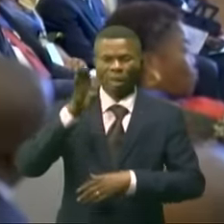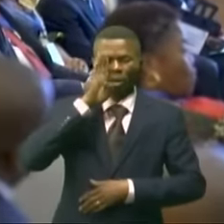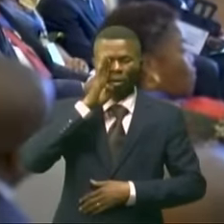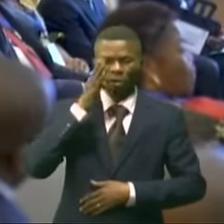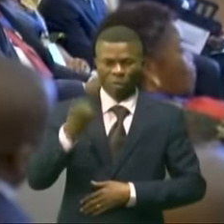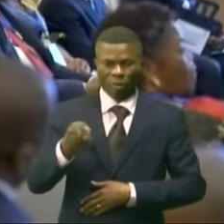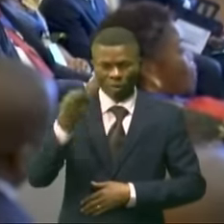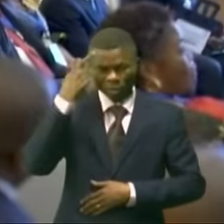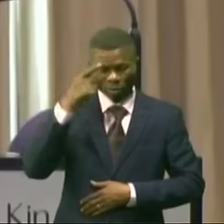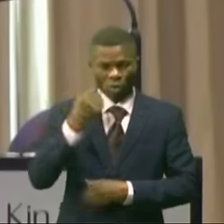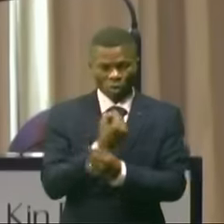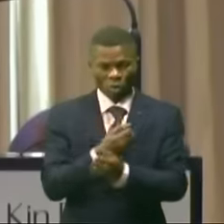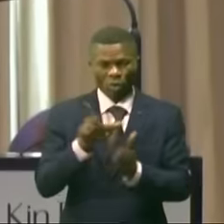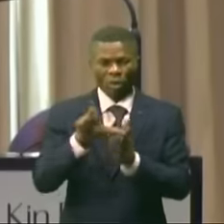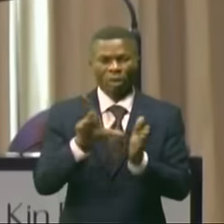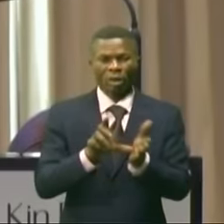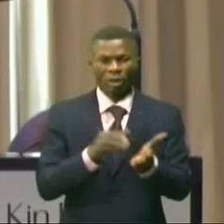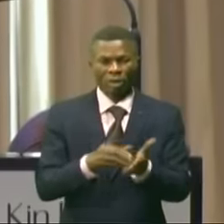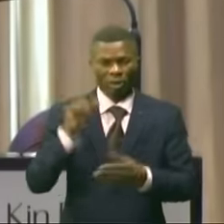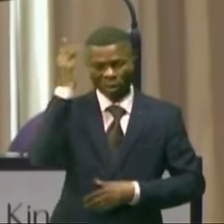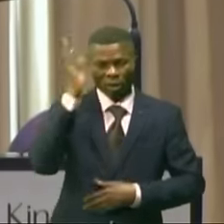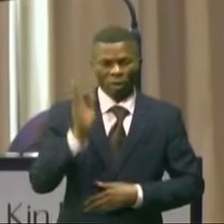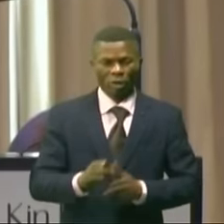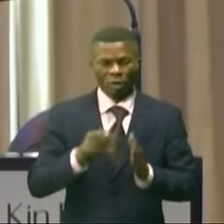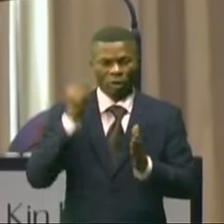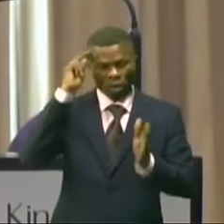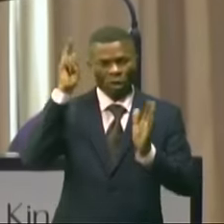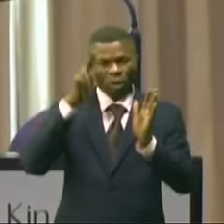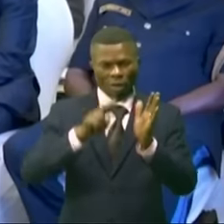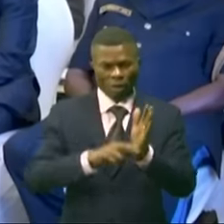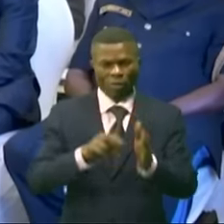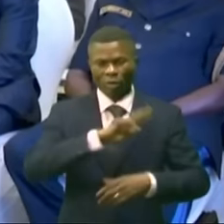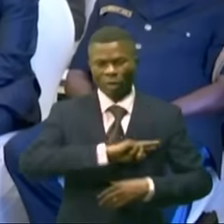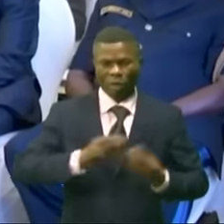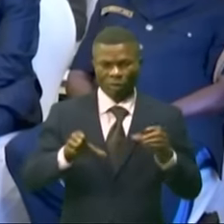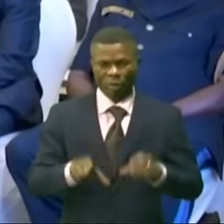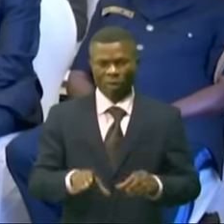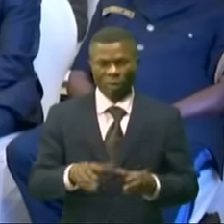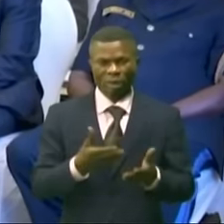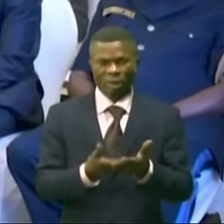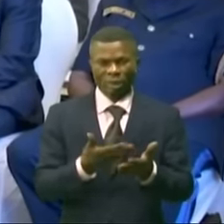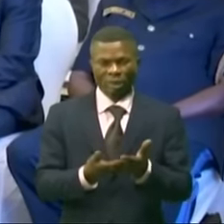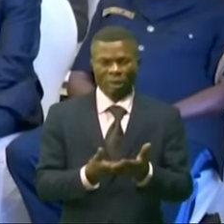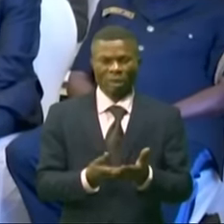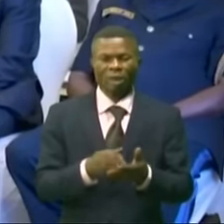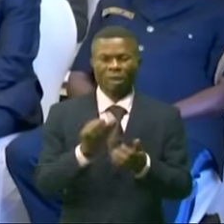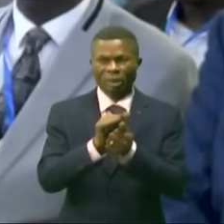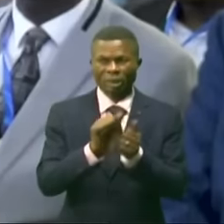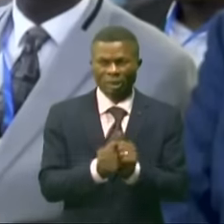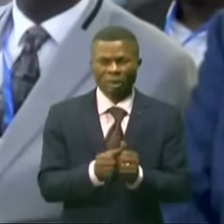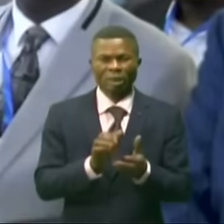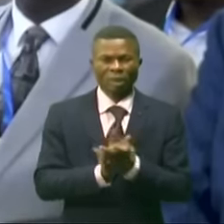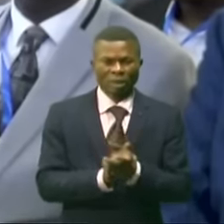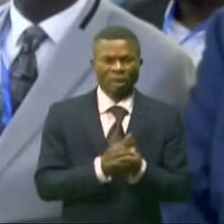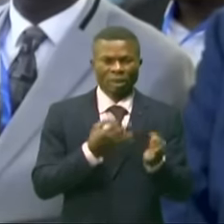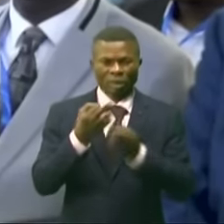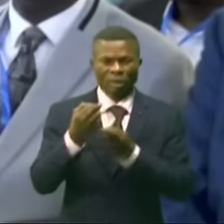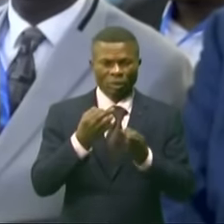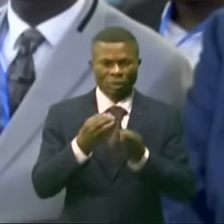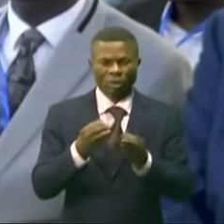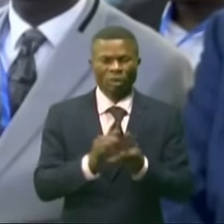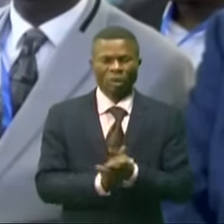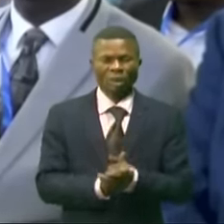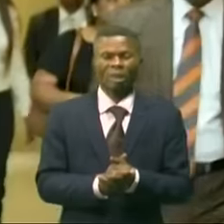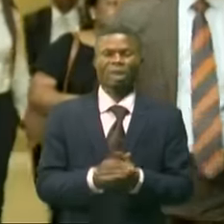corriger ce dysfonctionnement le gouvernement de la différence réunit les experts du secteur pour proposer un nouveau texte adapté